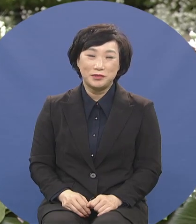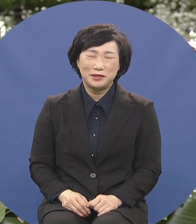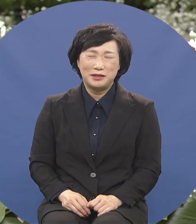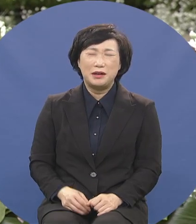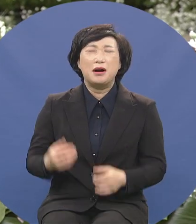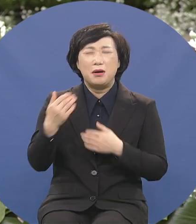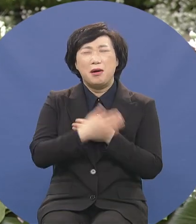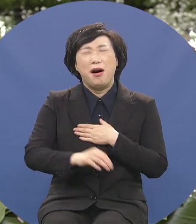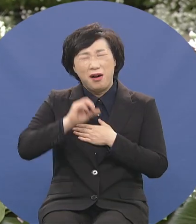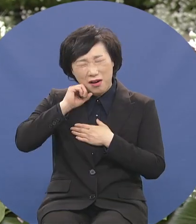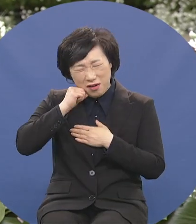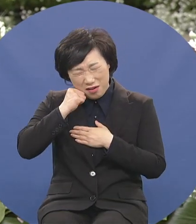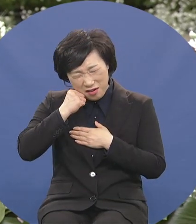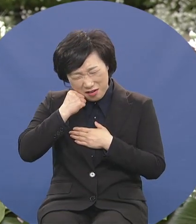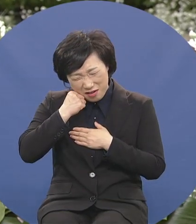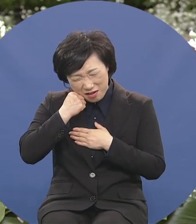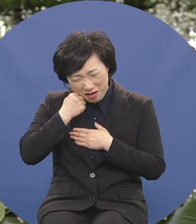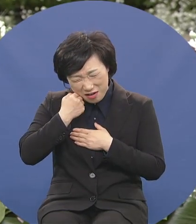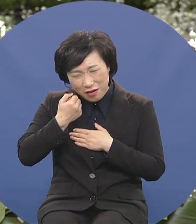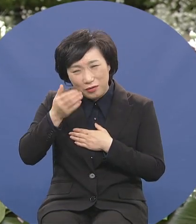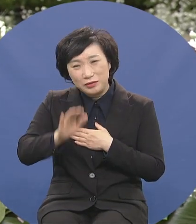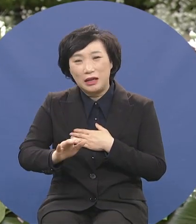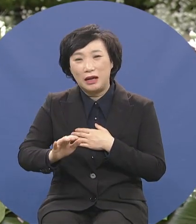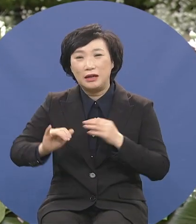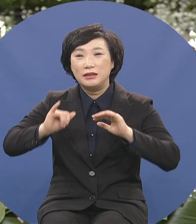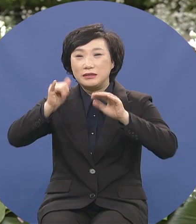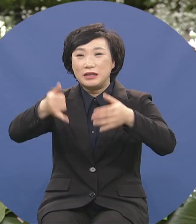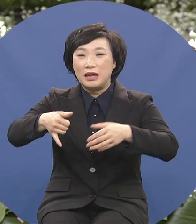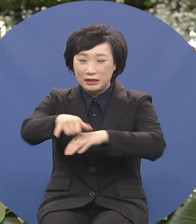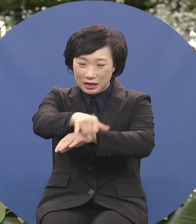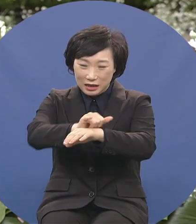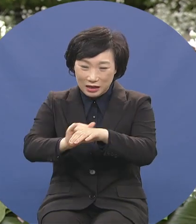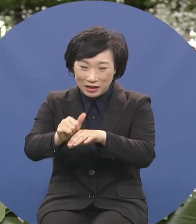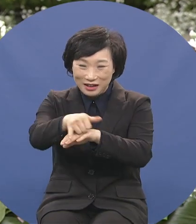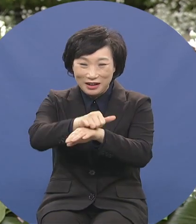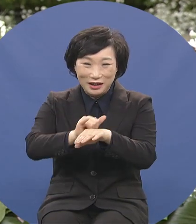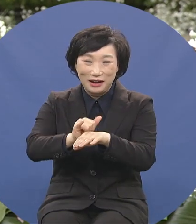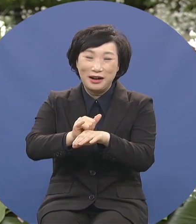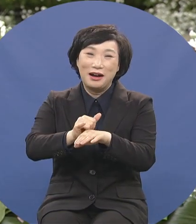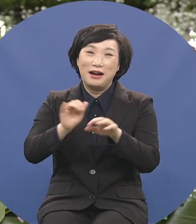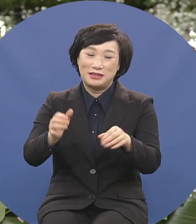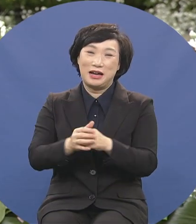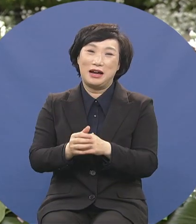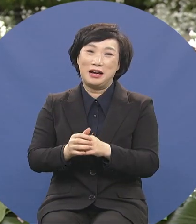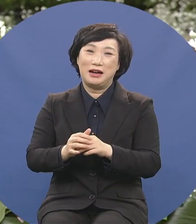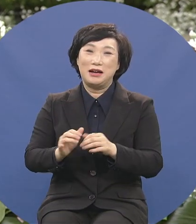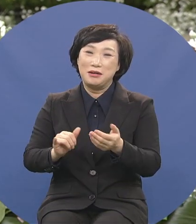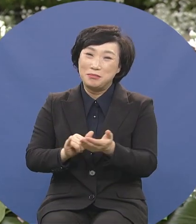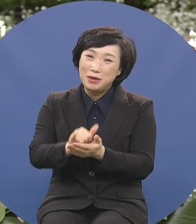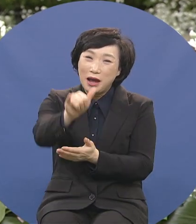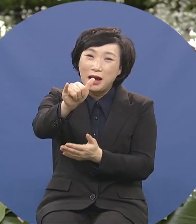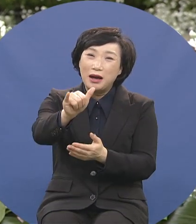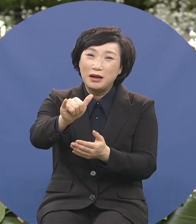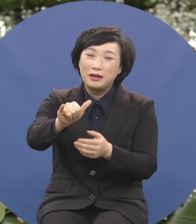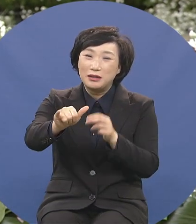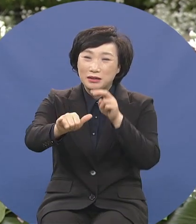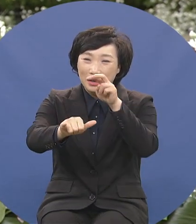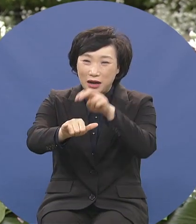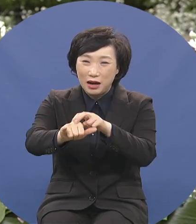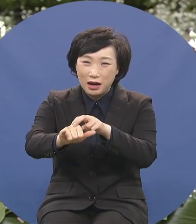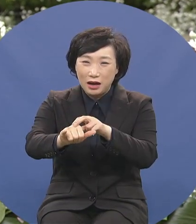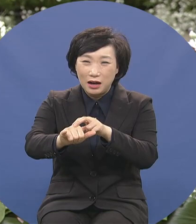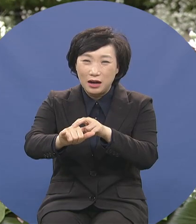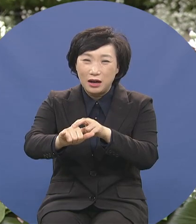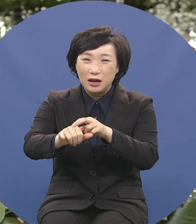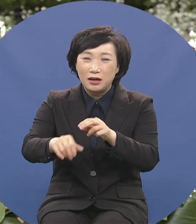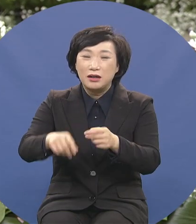어려운 몸이 끌고 전 세계 다니면서 비행기 타고 가다 죽으면 그저